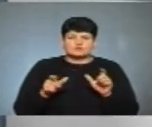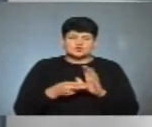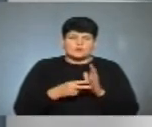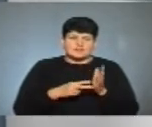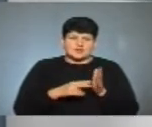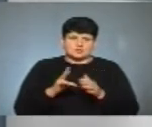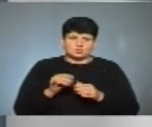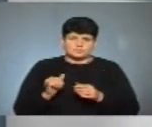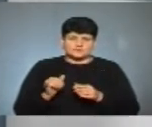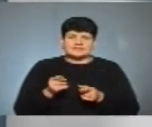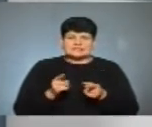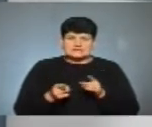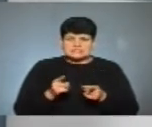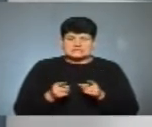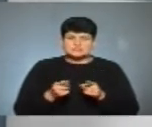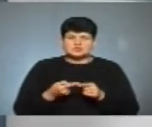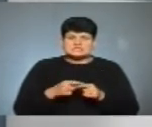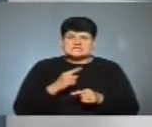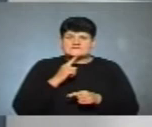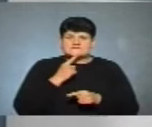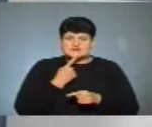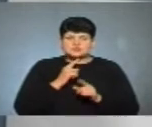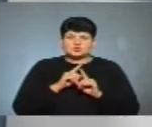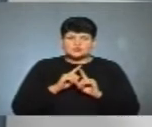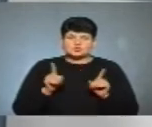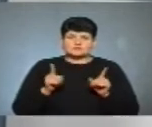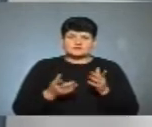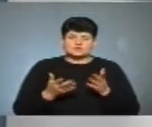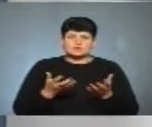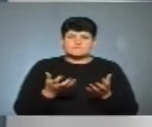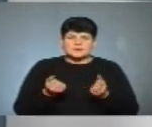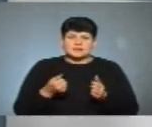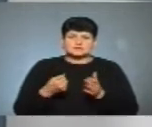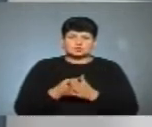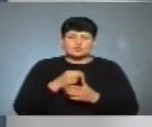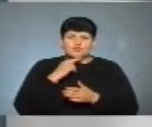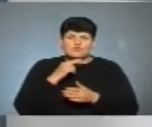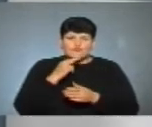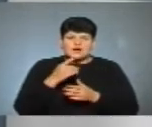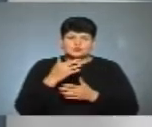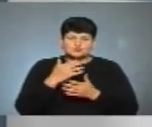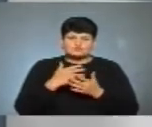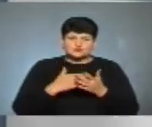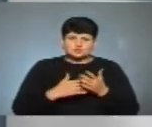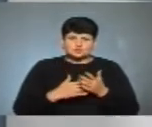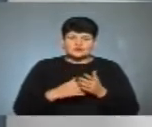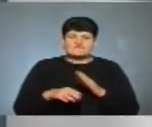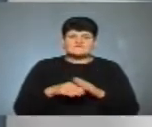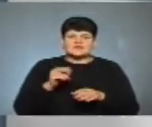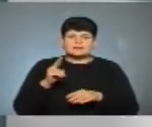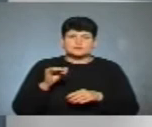плану. Дійсно, це важко, особливо якщо брати до уваги, що в структурі